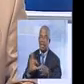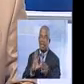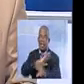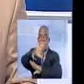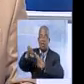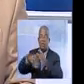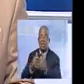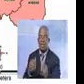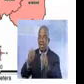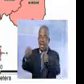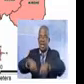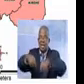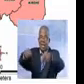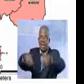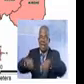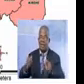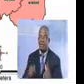ce pays. Gabriel Zani.